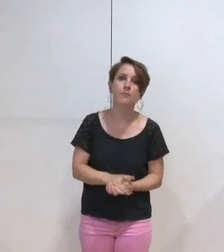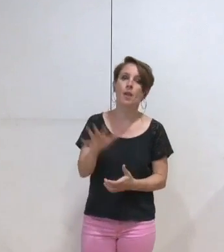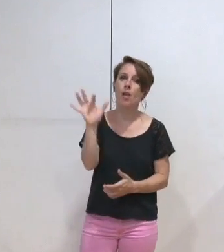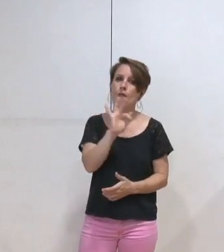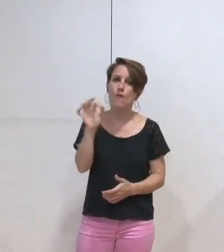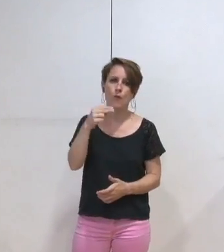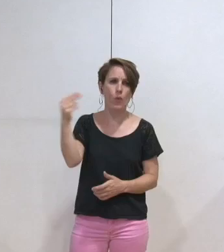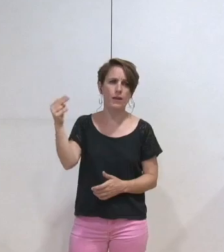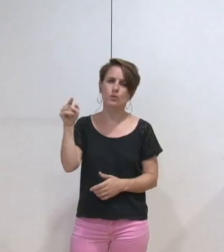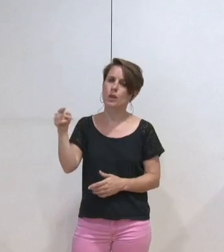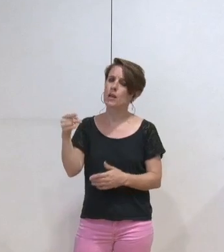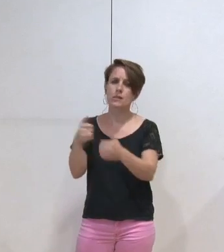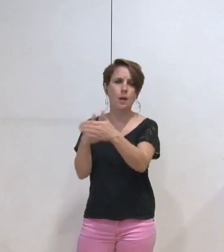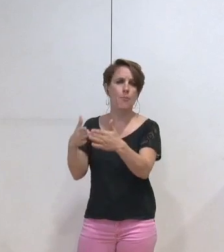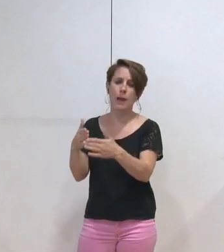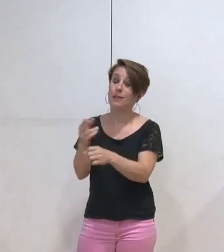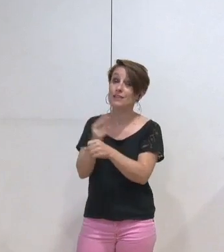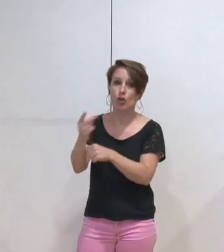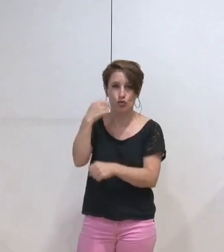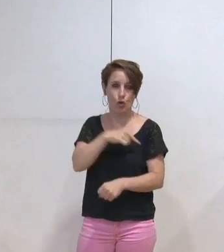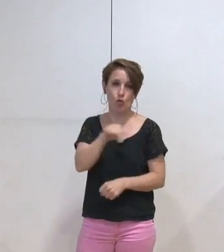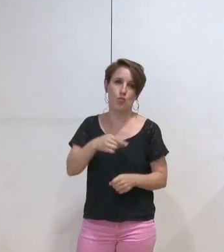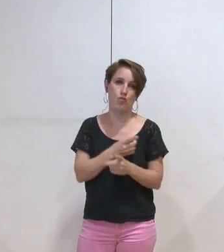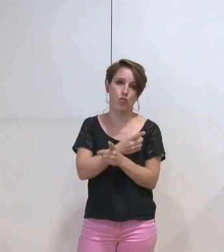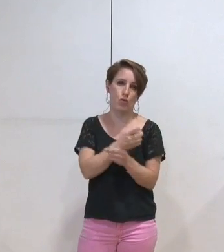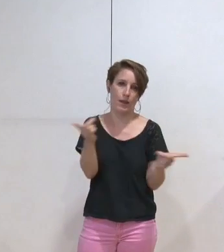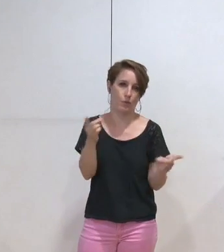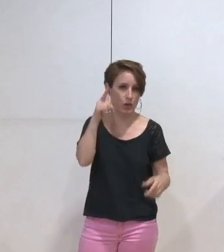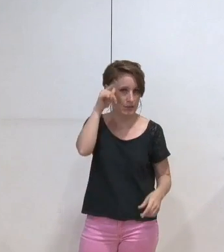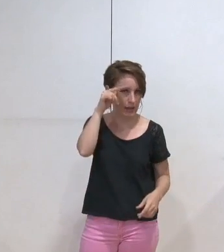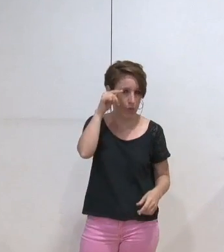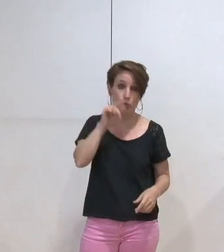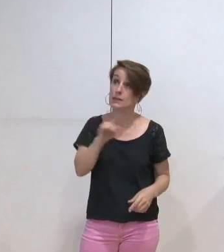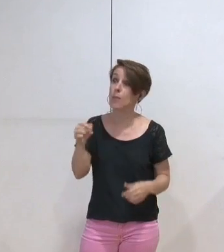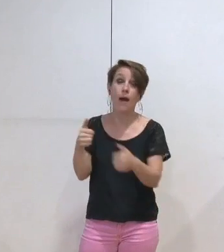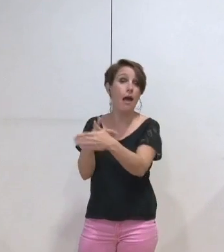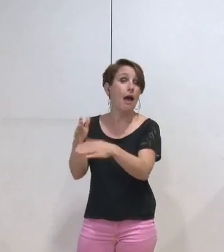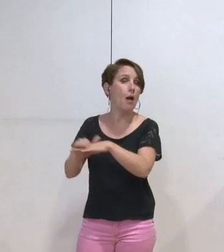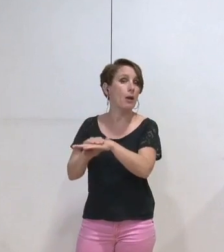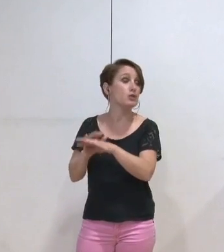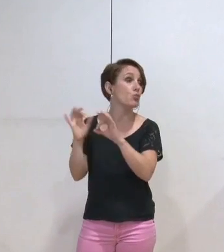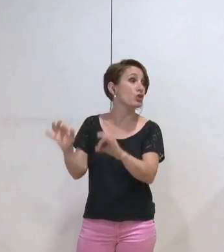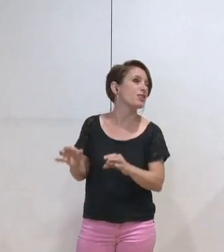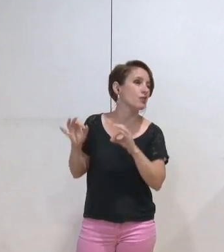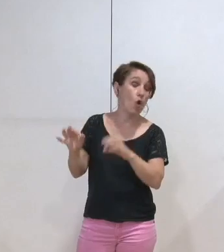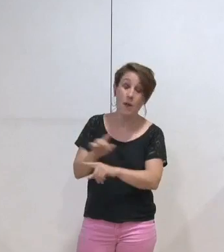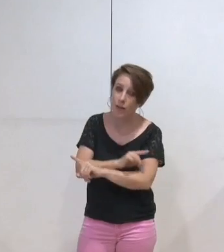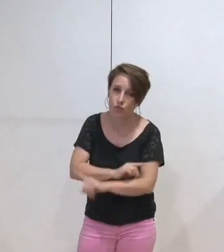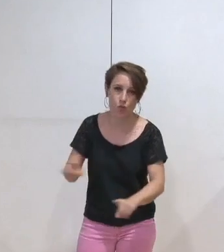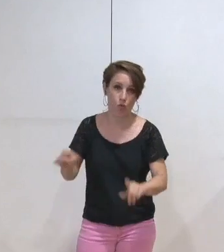dangereux pour notre République et notre démocratie et n'est pas un mouvement politique banal ou normalisé comme on cherche à nous le faire croire dans les